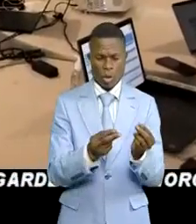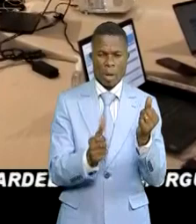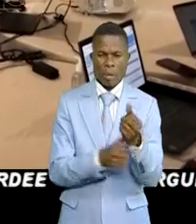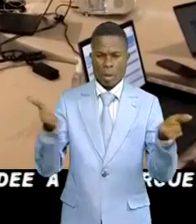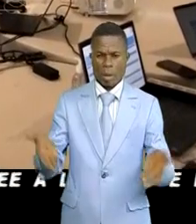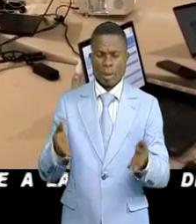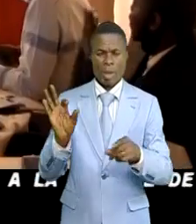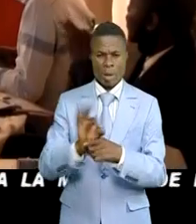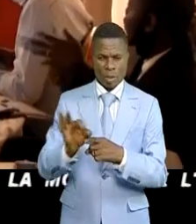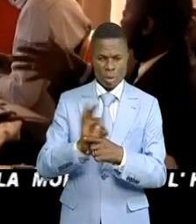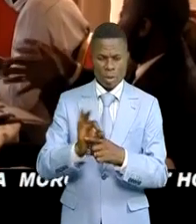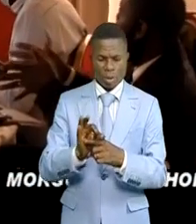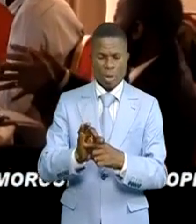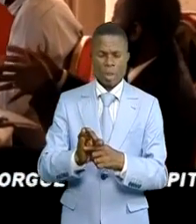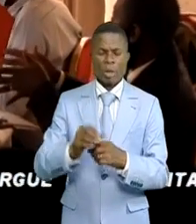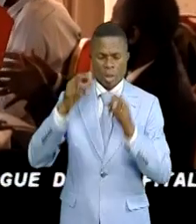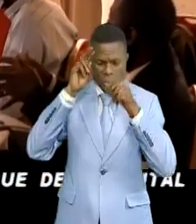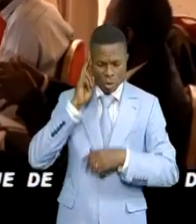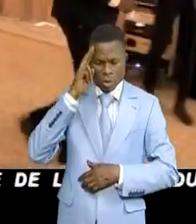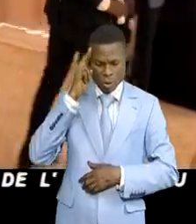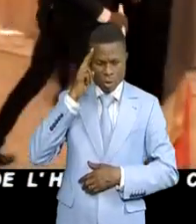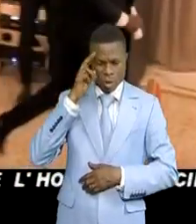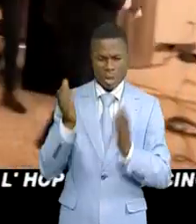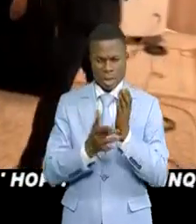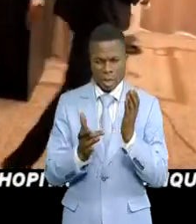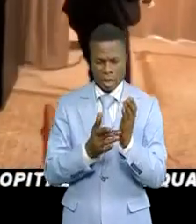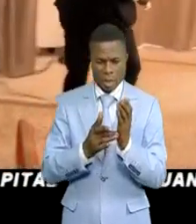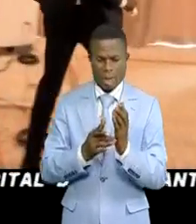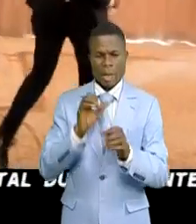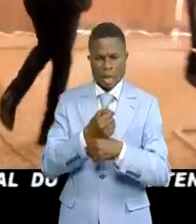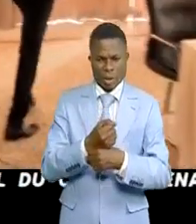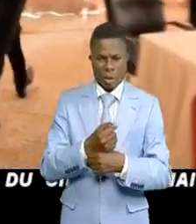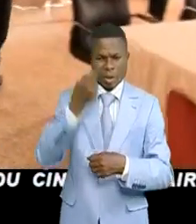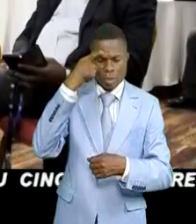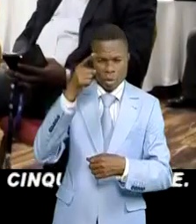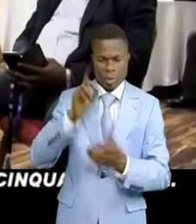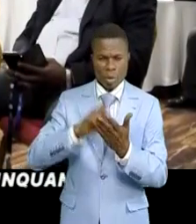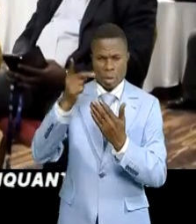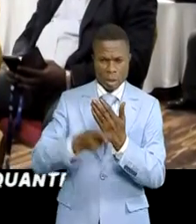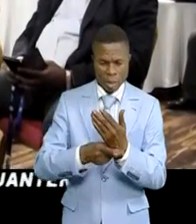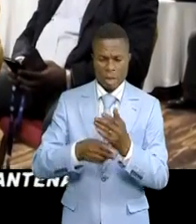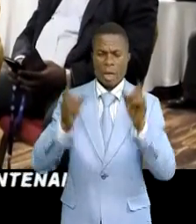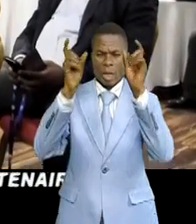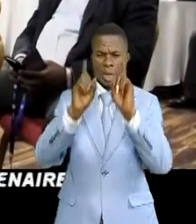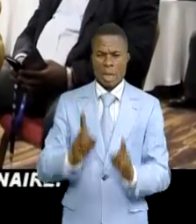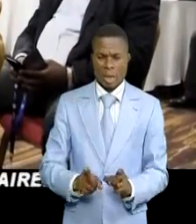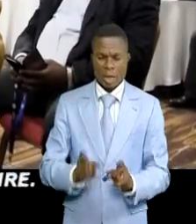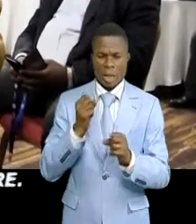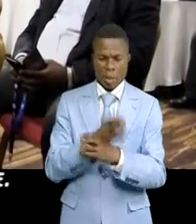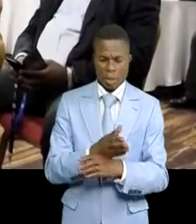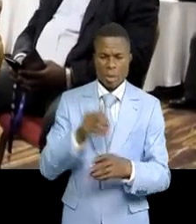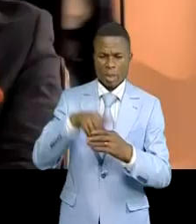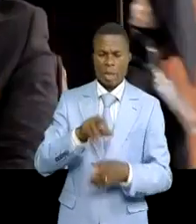ont conformément à leur thématique réfléchi sur les stratégies à mettre en place pour que le plan de numérique soit mis en œuvre en